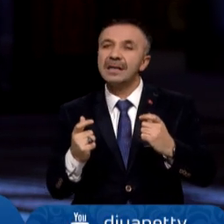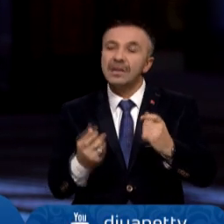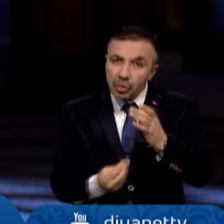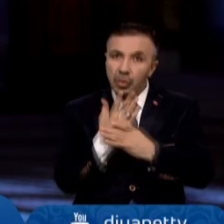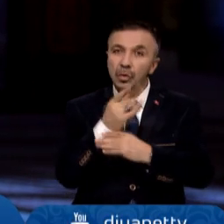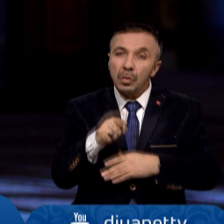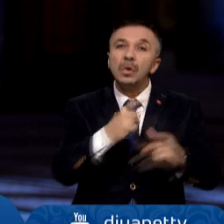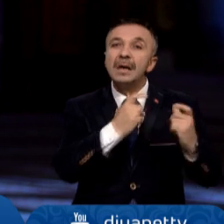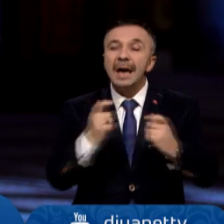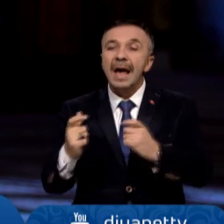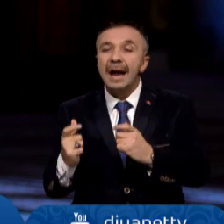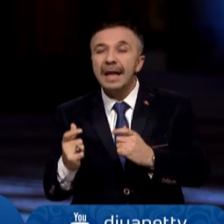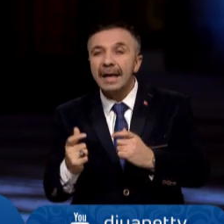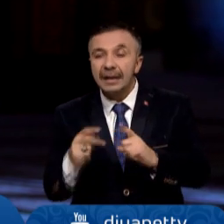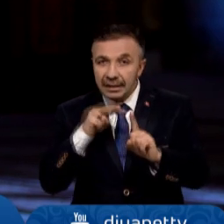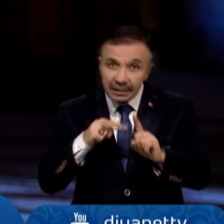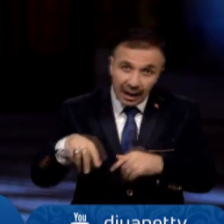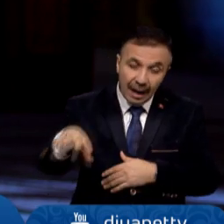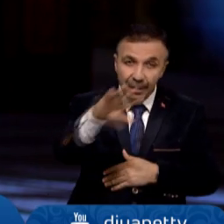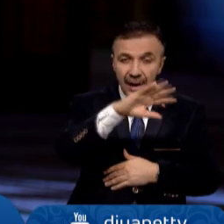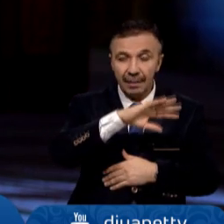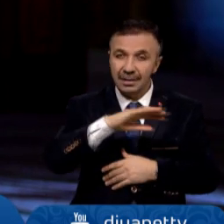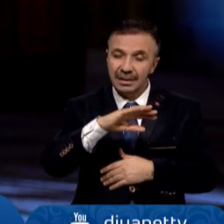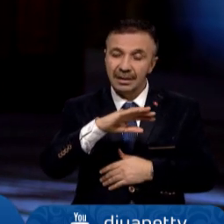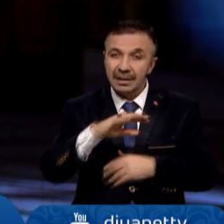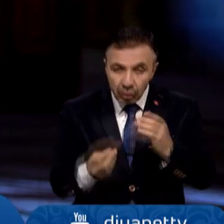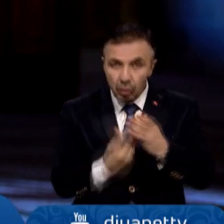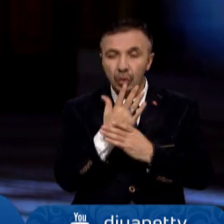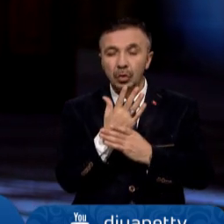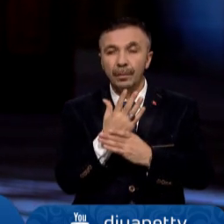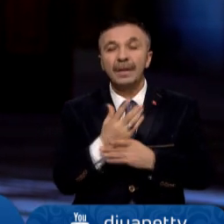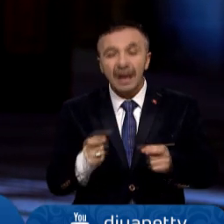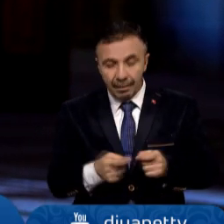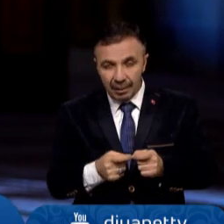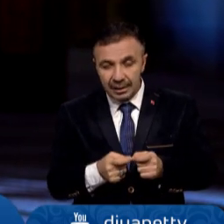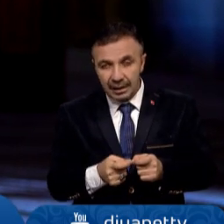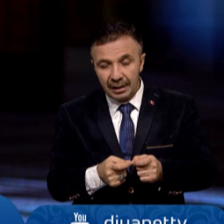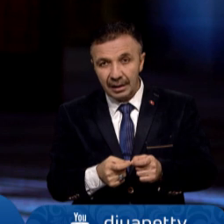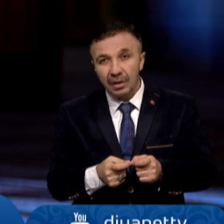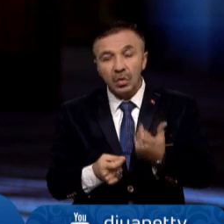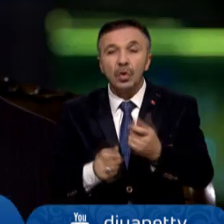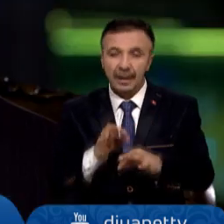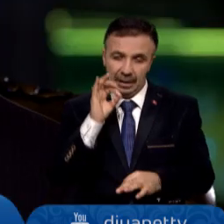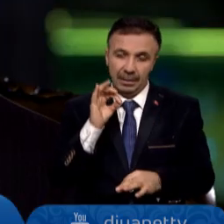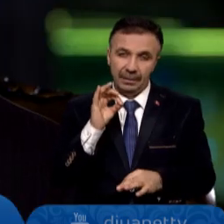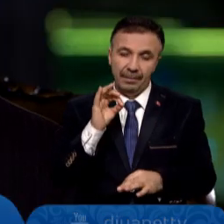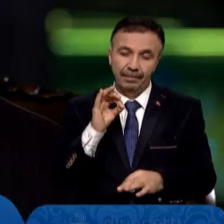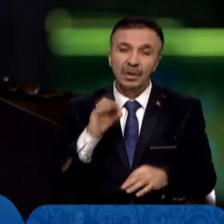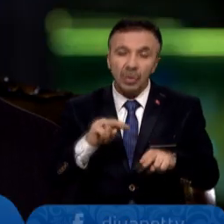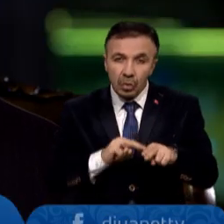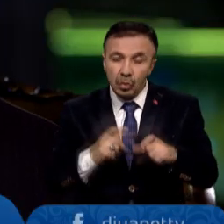bu şehirleri sahabe-i kirâm efendilerimize kurdurdu basrayı utbe Bin gazvan